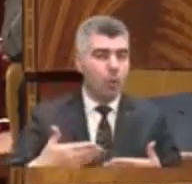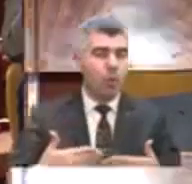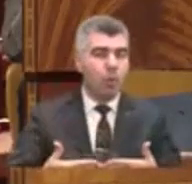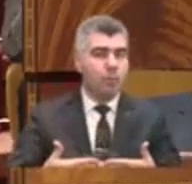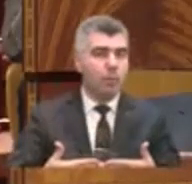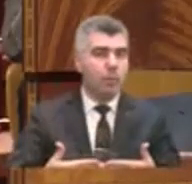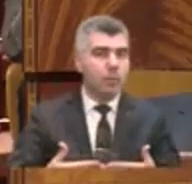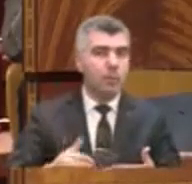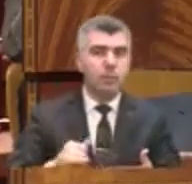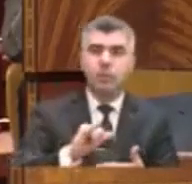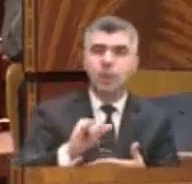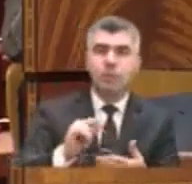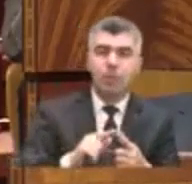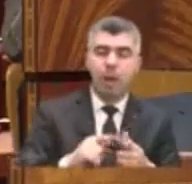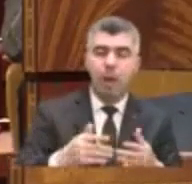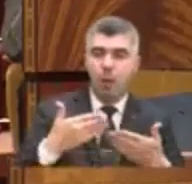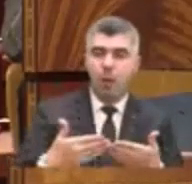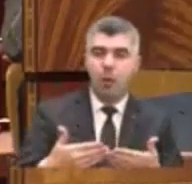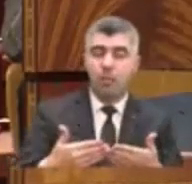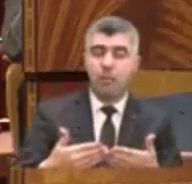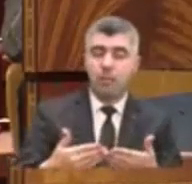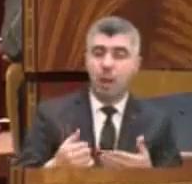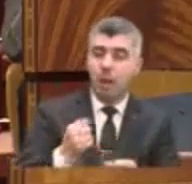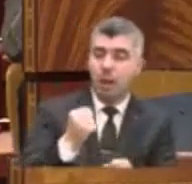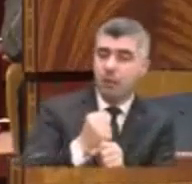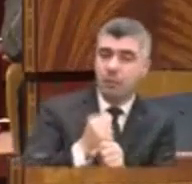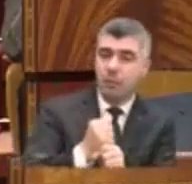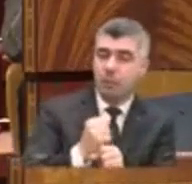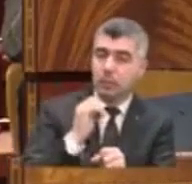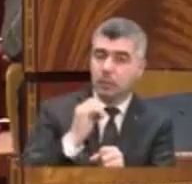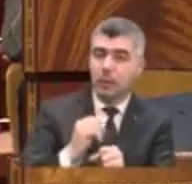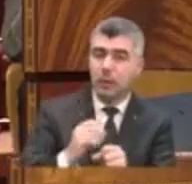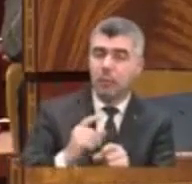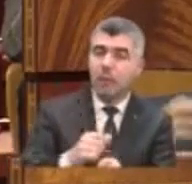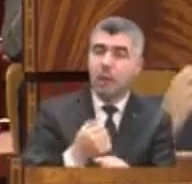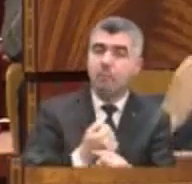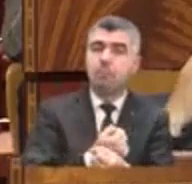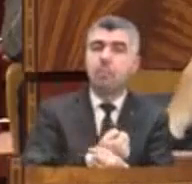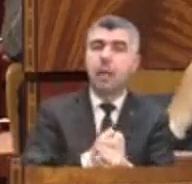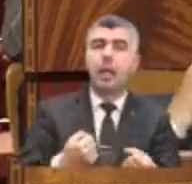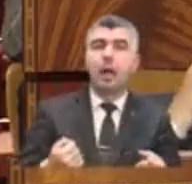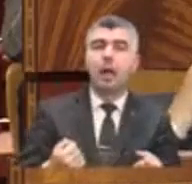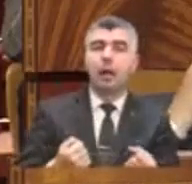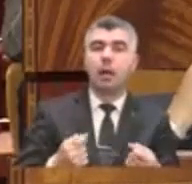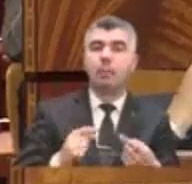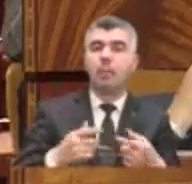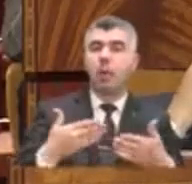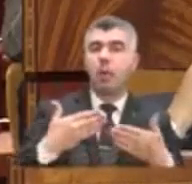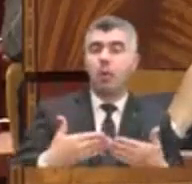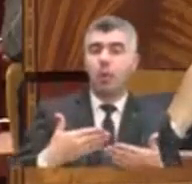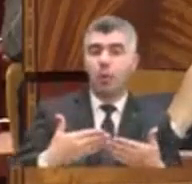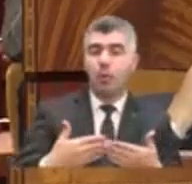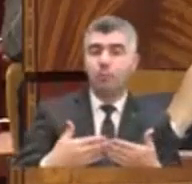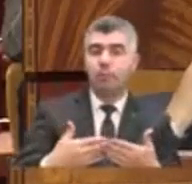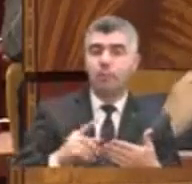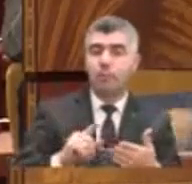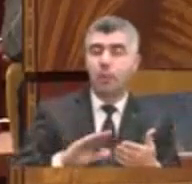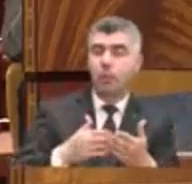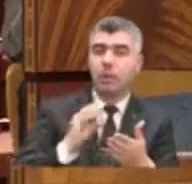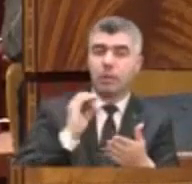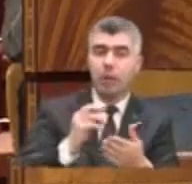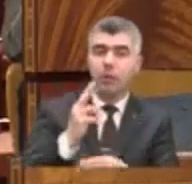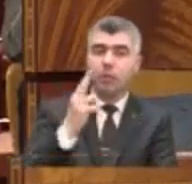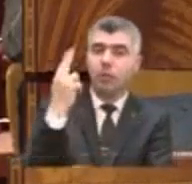لمتطلبات سوق الشغل واكبر دليل اليوم هو نسبه البطاله اللي فيها فئه ديال خريجي الجامعات